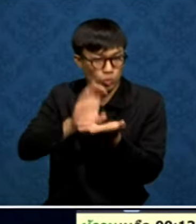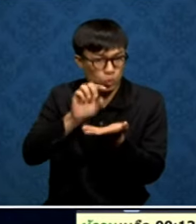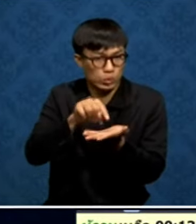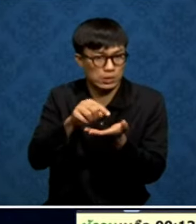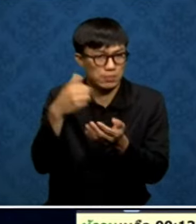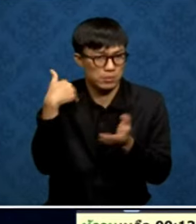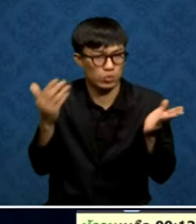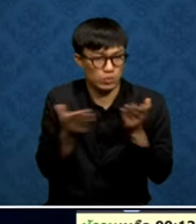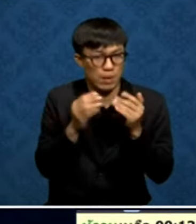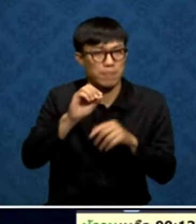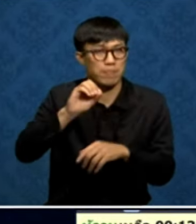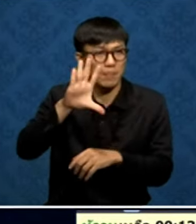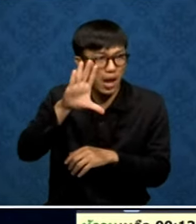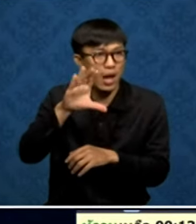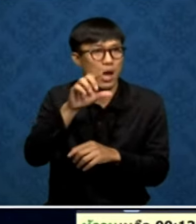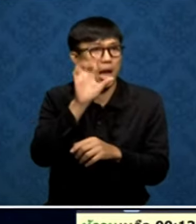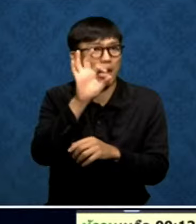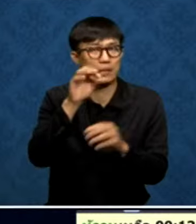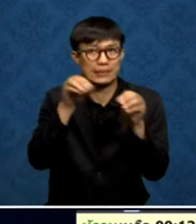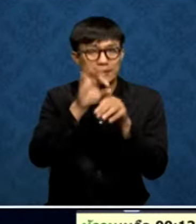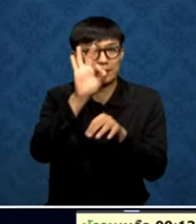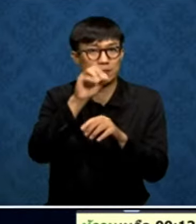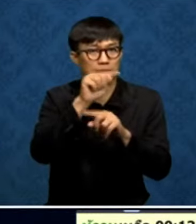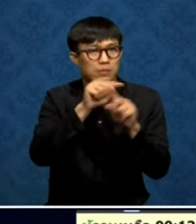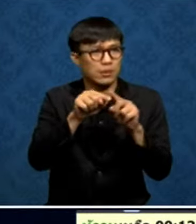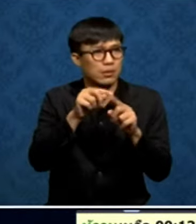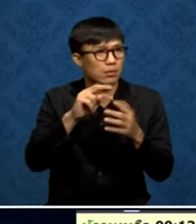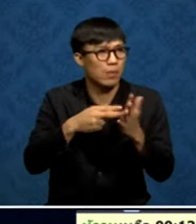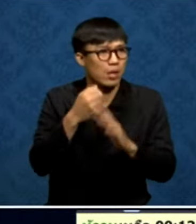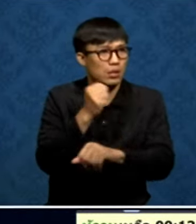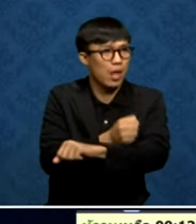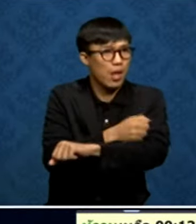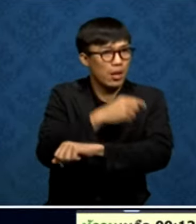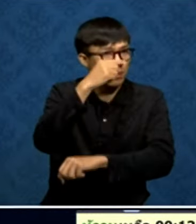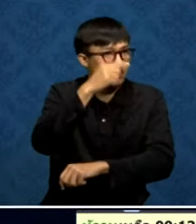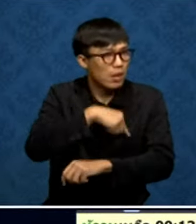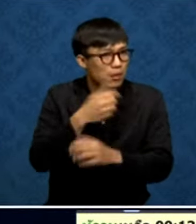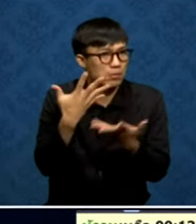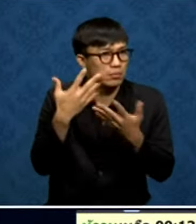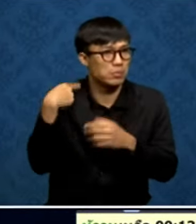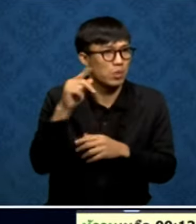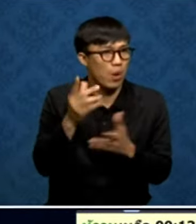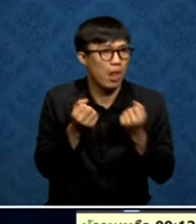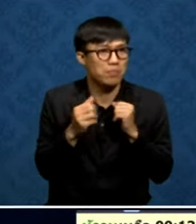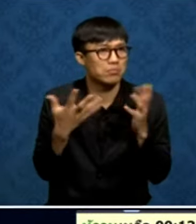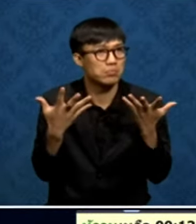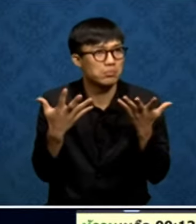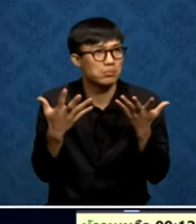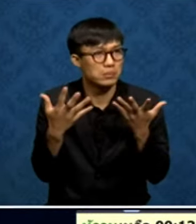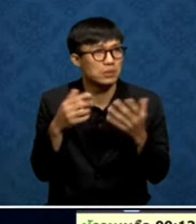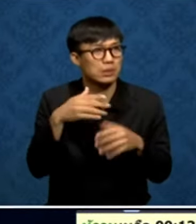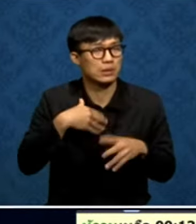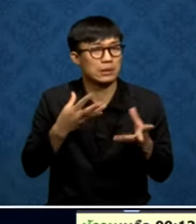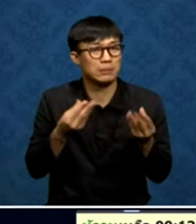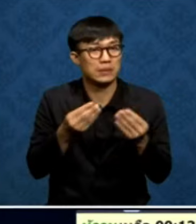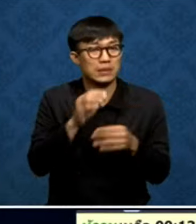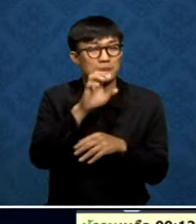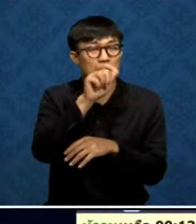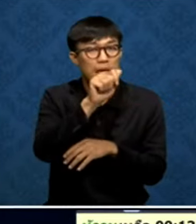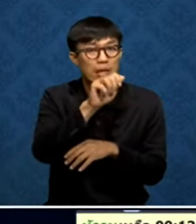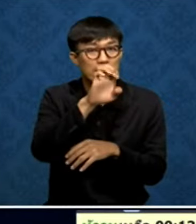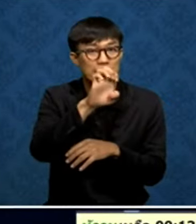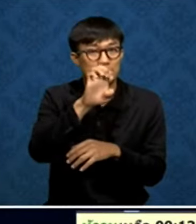เกือบ 90% ครับนี่แรงงานไทยได้ประโยชน์อะไรครับมากไปกว่านั้นครับความจริงที่เกิดขึ้นในพื้นที่ EEC ของผมคือการหลั่งไหลเข้าม